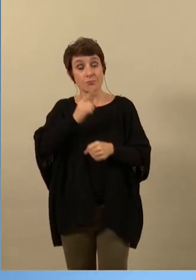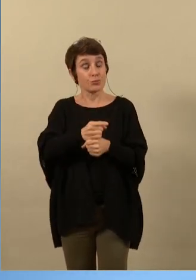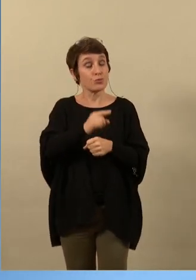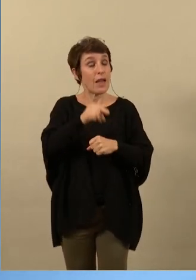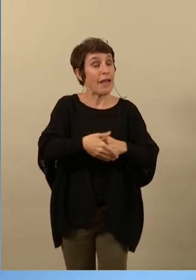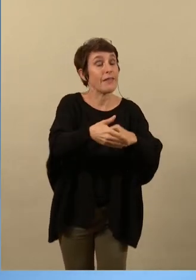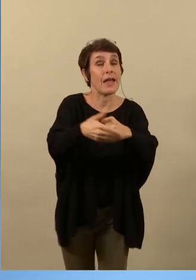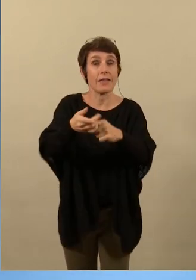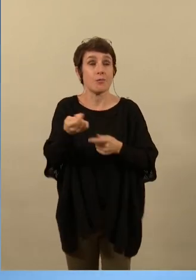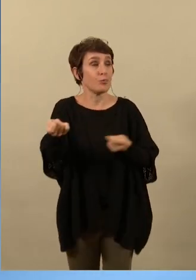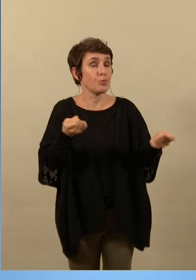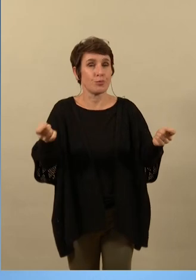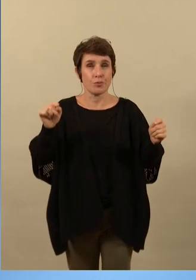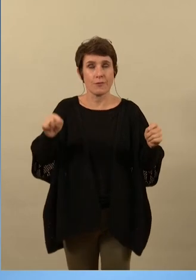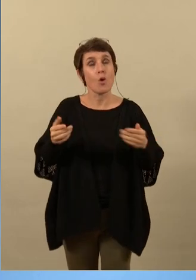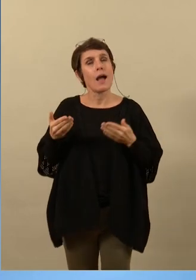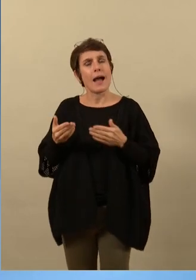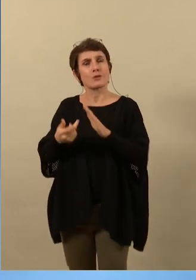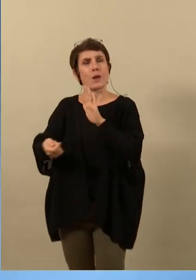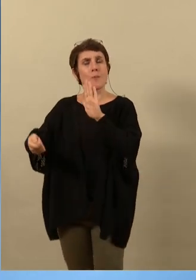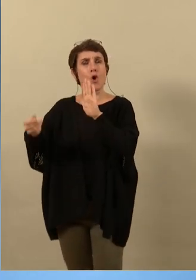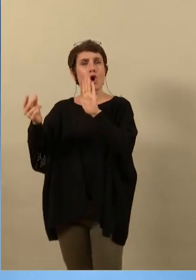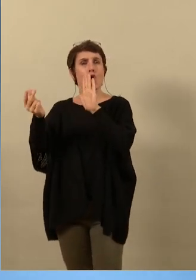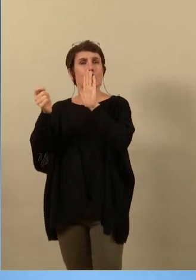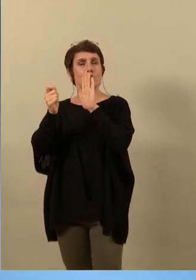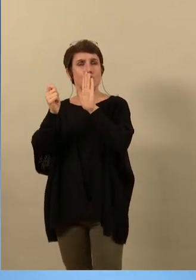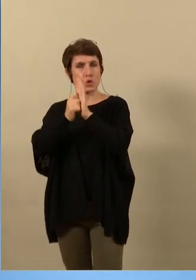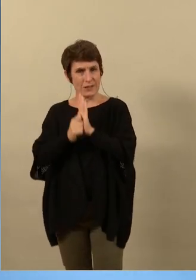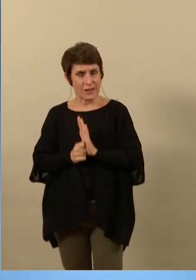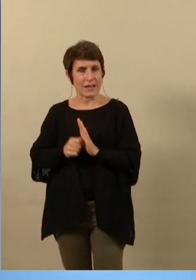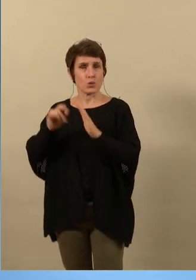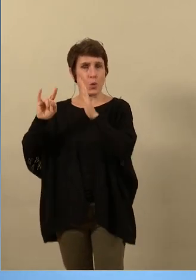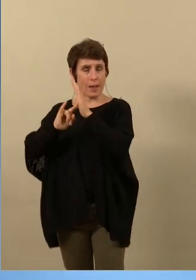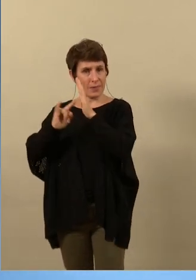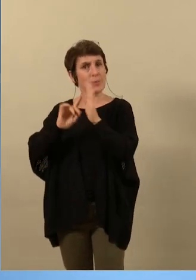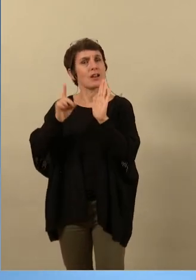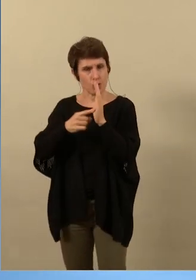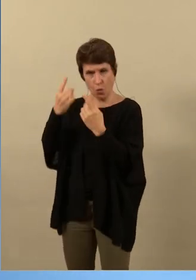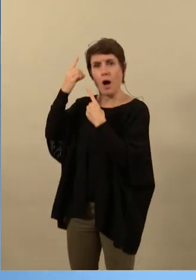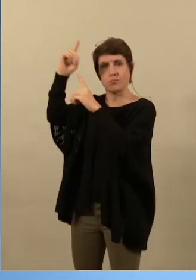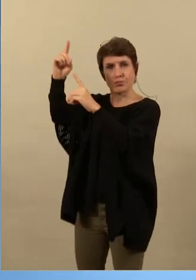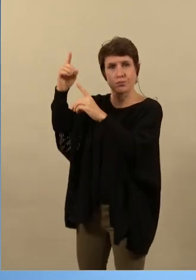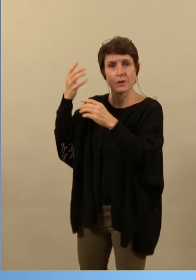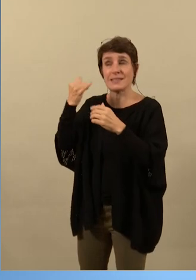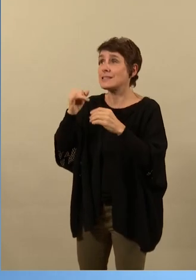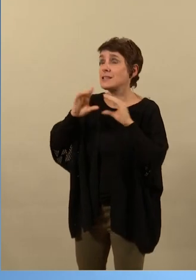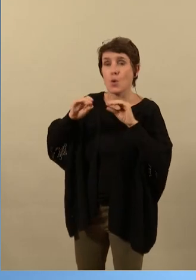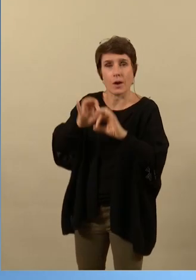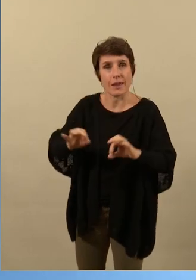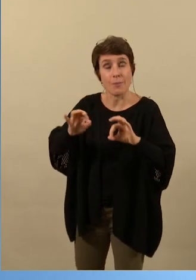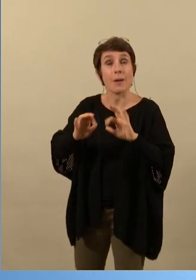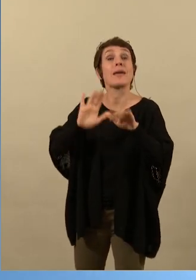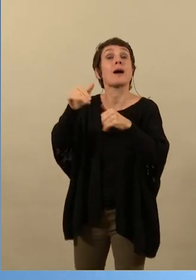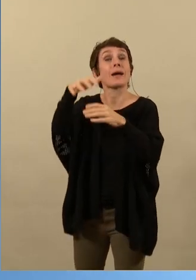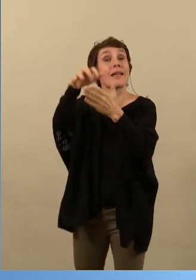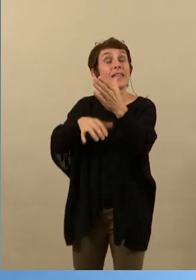actuellement les notifications de la MDPH sont opposables en cas de non mise en œuvre mais qu'en sera-t-il après l'adoption du texte